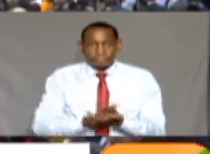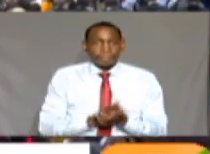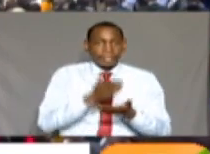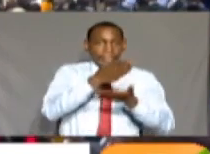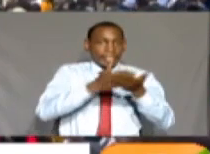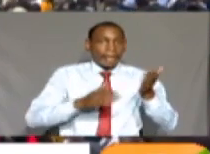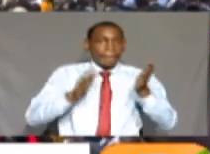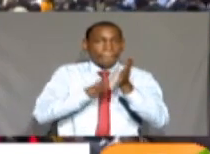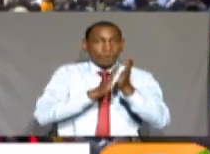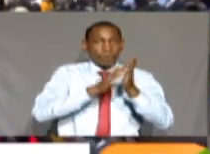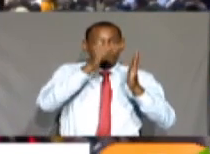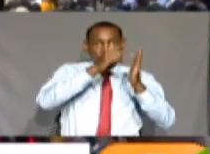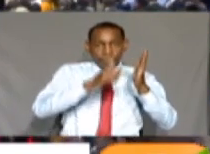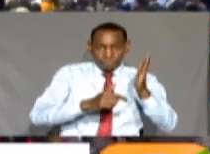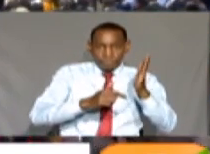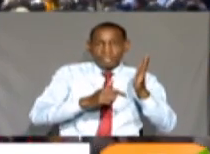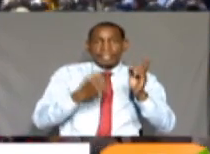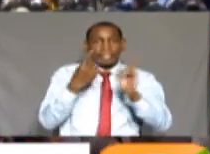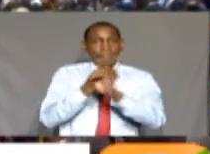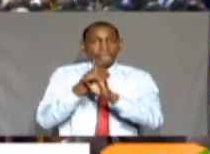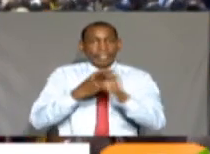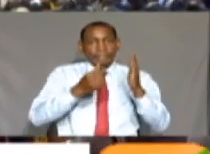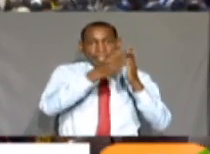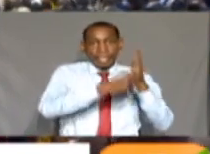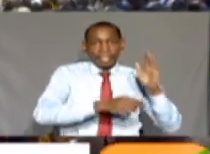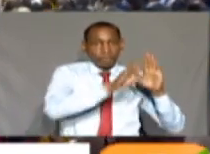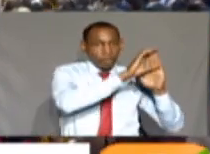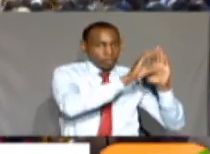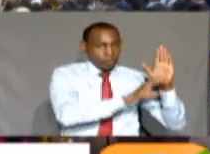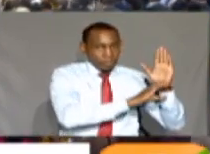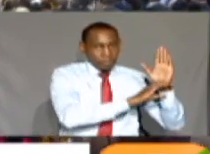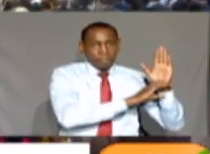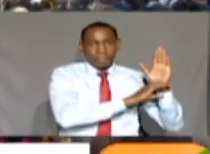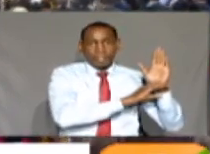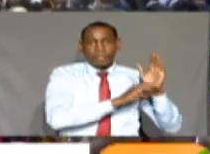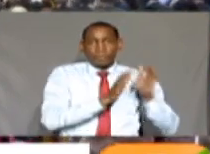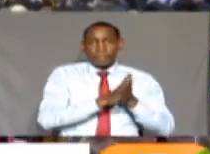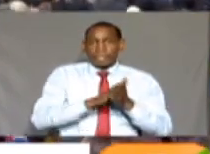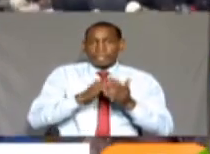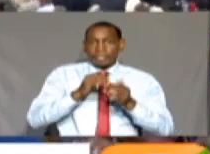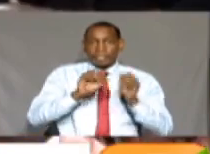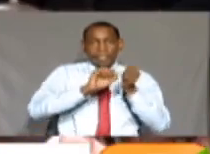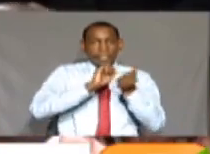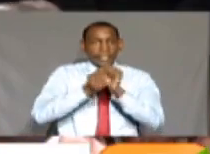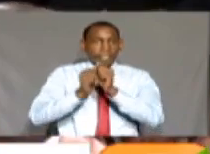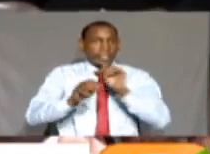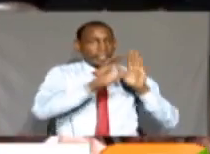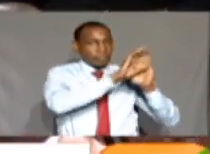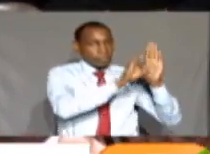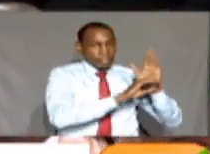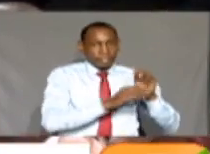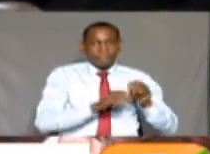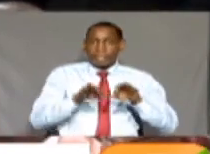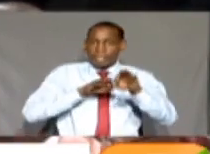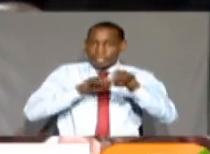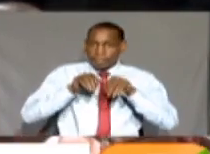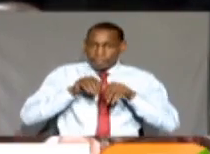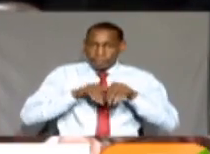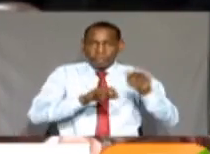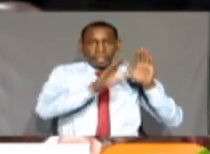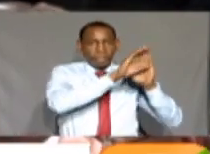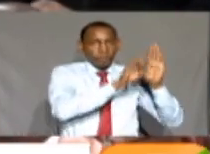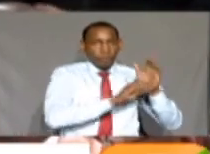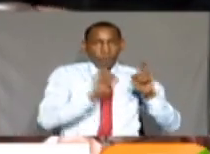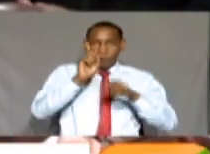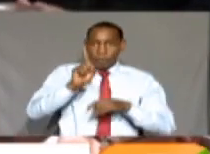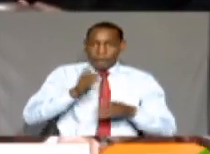baadhi ya mapendekezo yanagusa vipengee mbalimbali vya katiba, mbinu tatu za kufanyia katiba mabadiliko zimeelezwa kikatiba. Njia